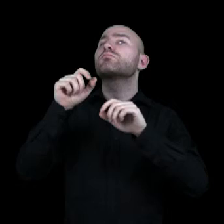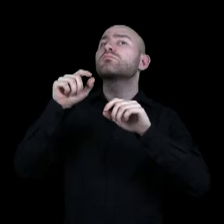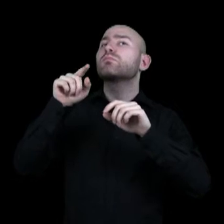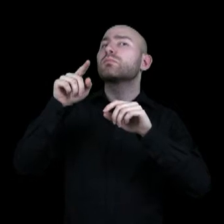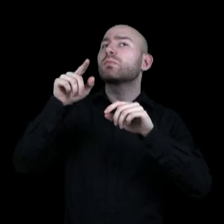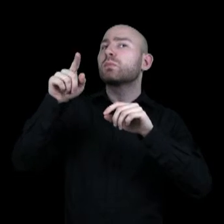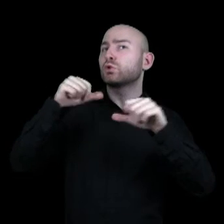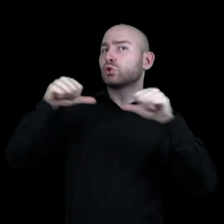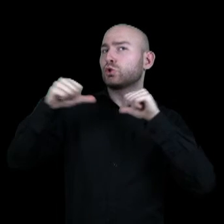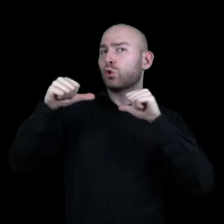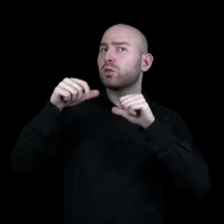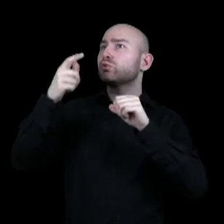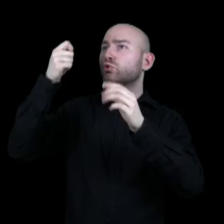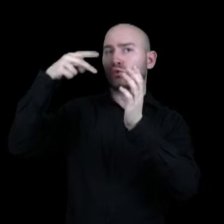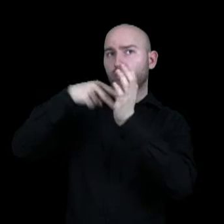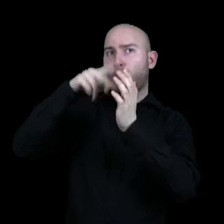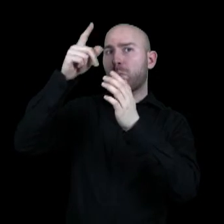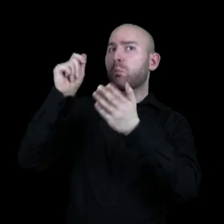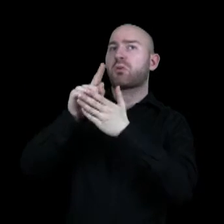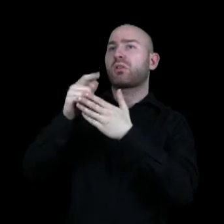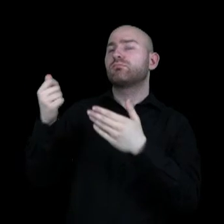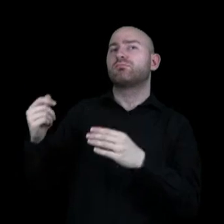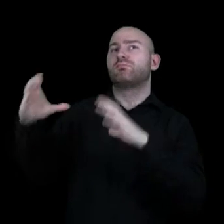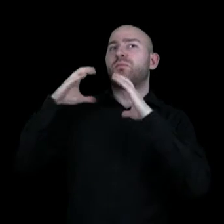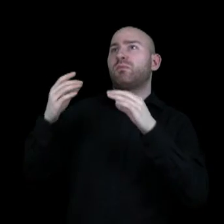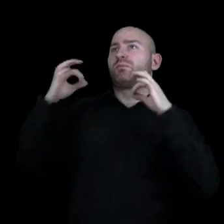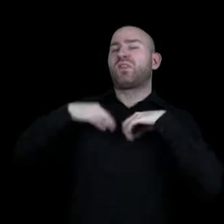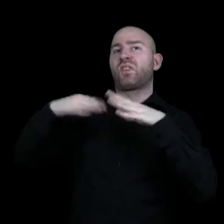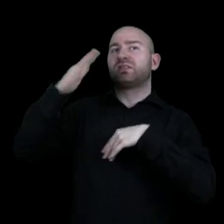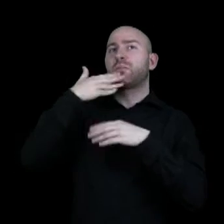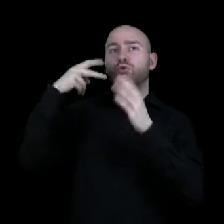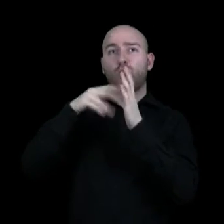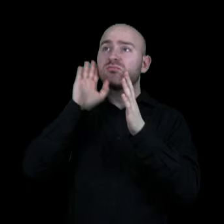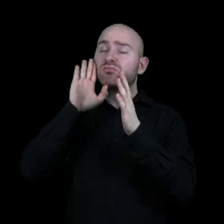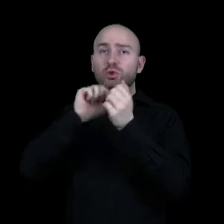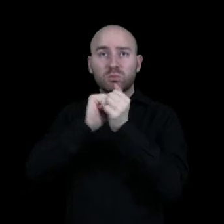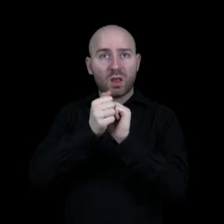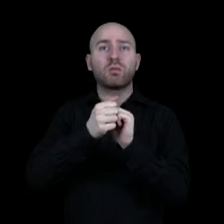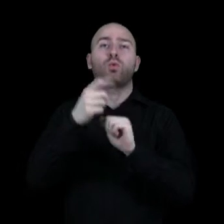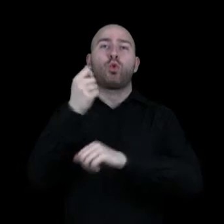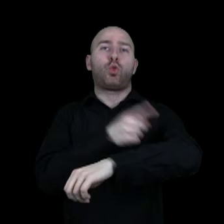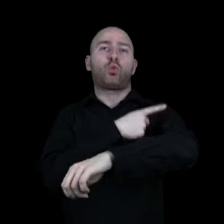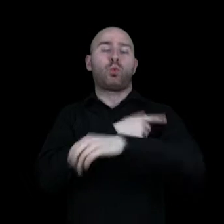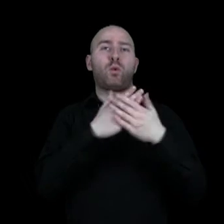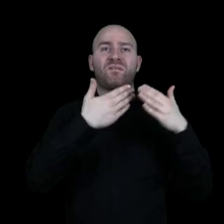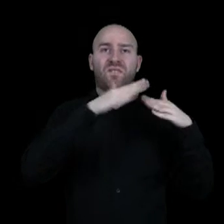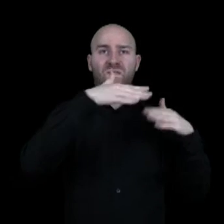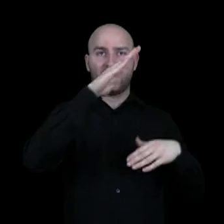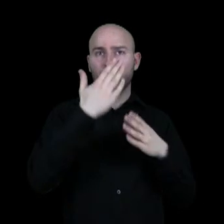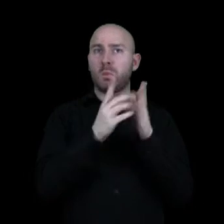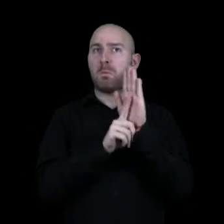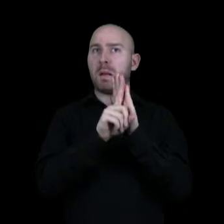rząd nie zasiła swoich wydatków, zwiększanie podatków, tu bez zmian. Ale przy zwiększonym długu rosną wydatki.